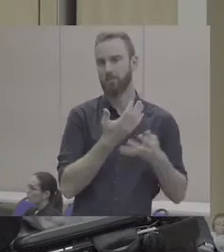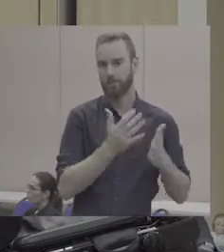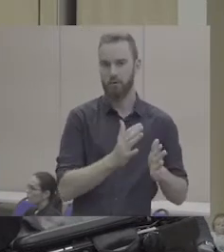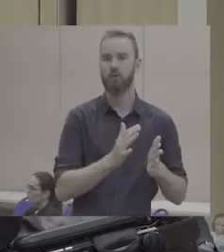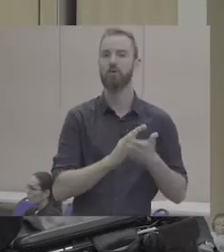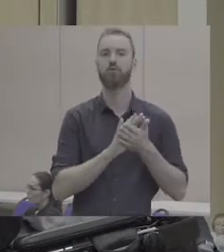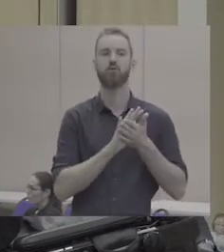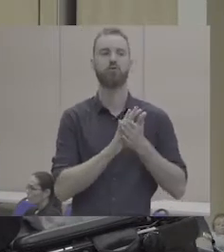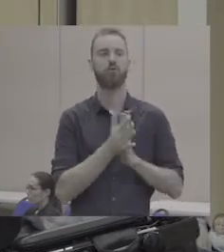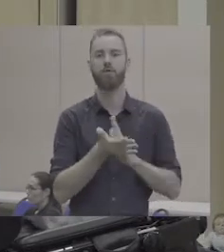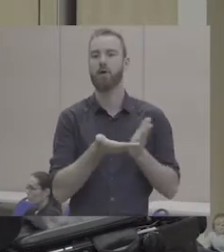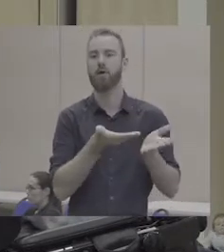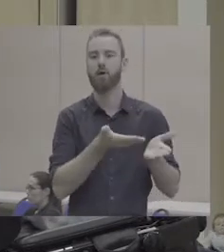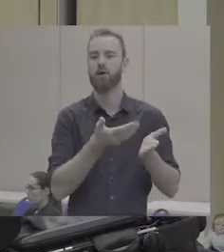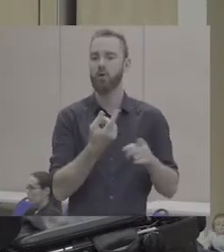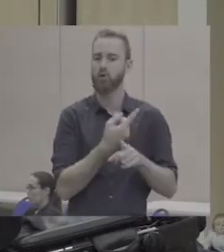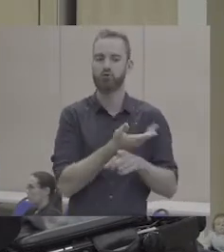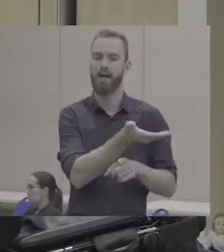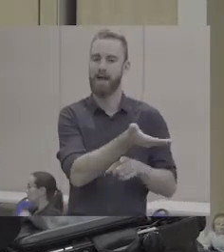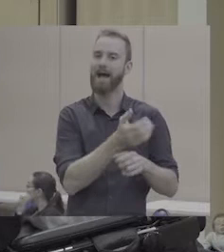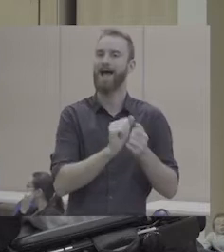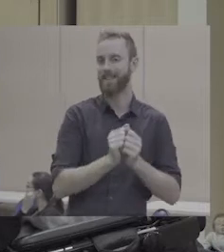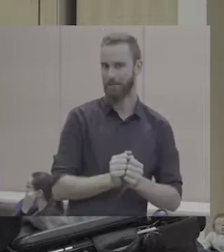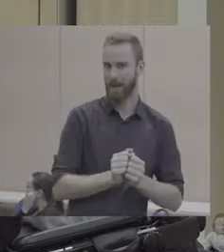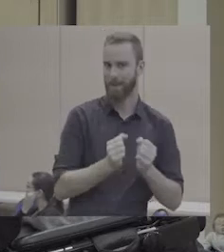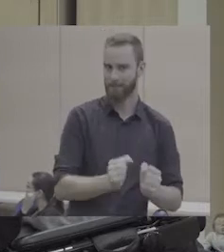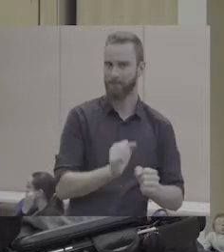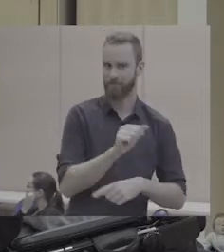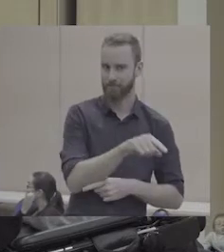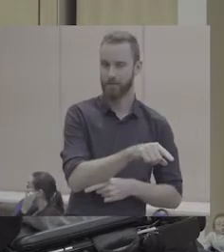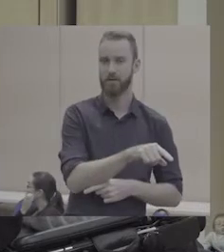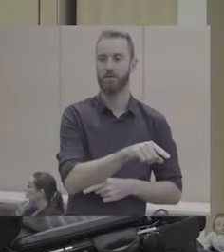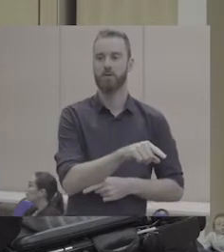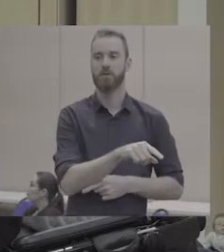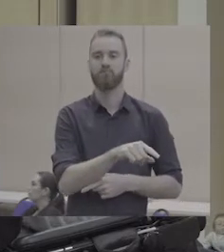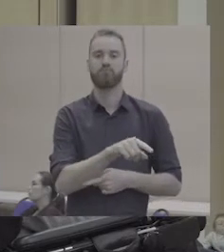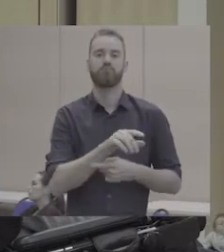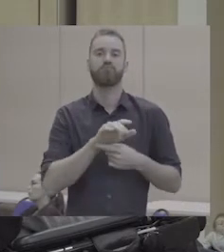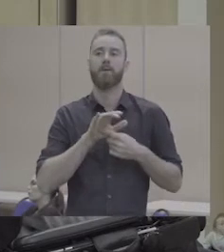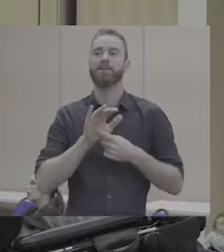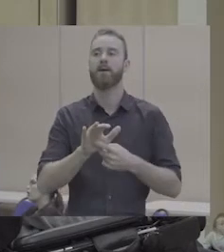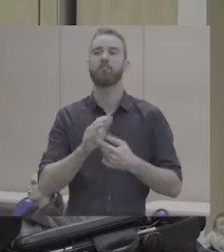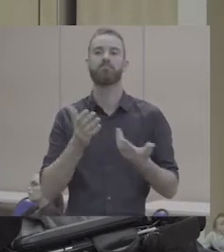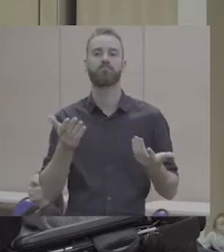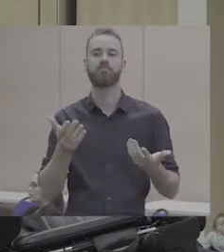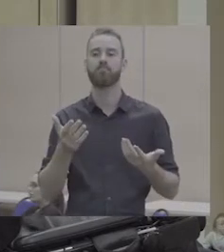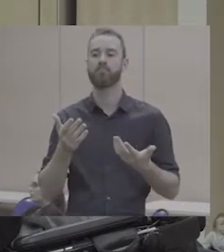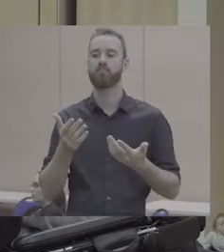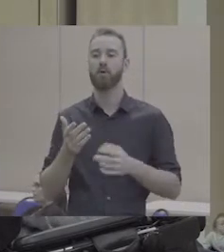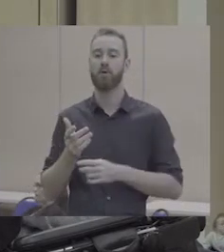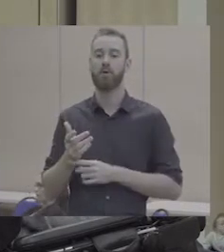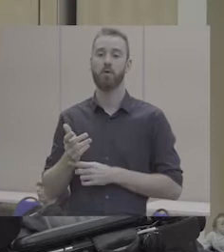pour que le projet soit, que le logement soit adaptable, que ce soit des exemples aussi simples qu'un